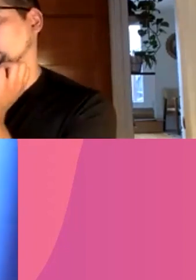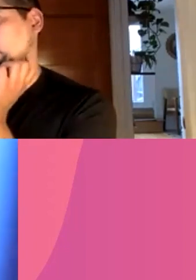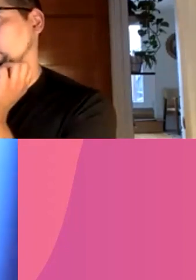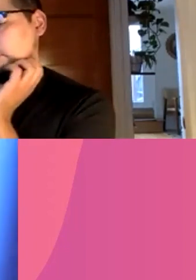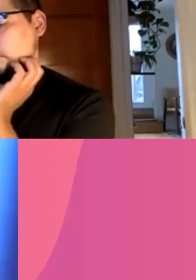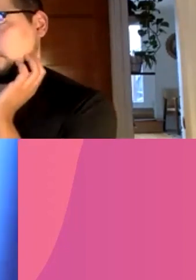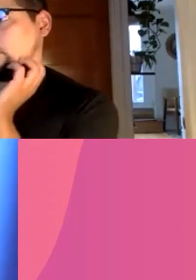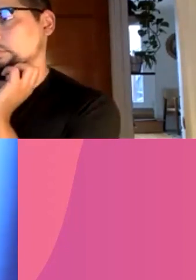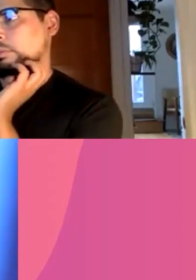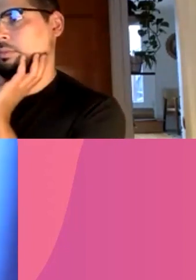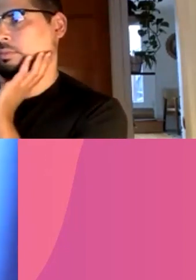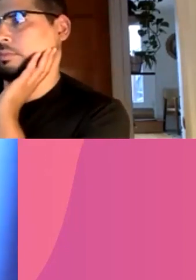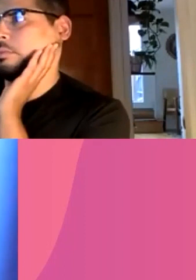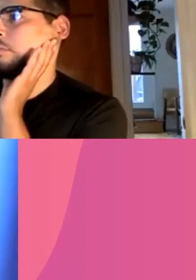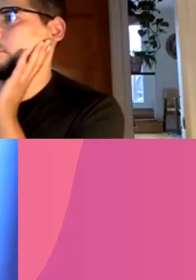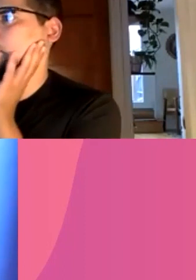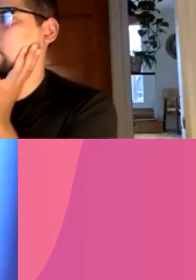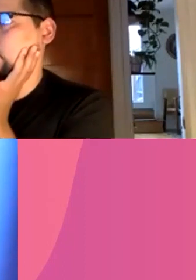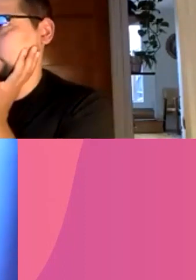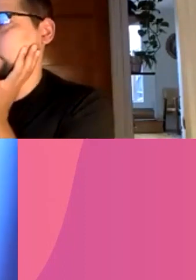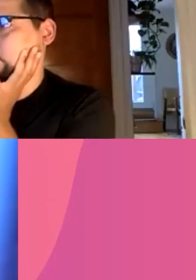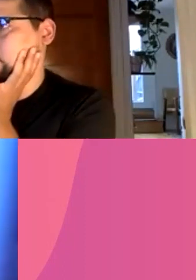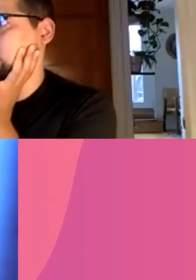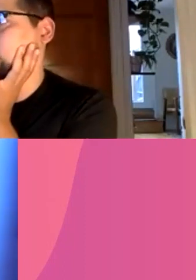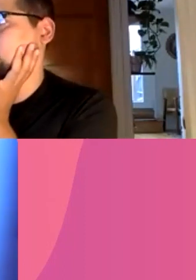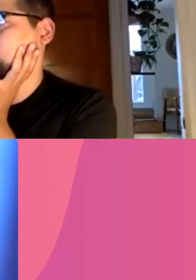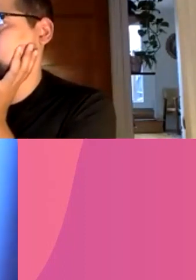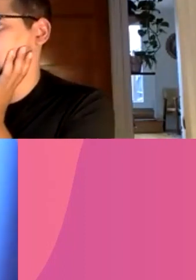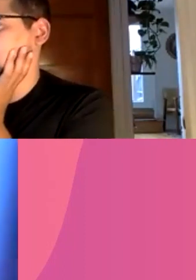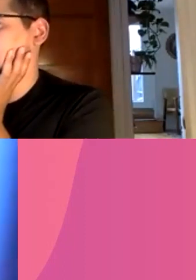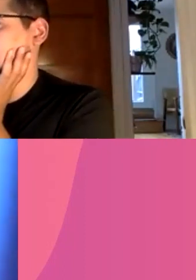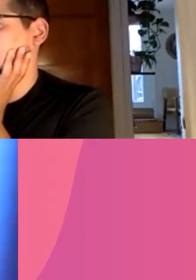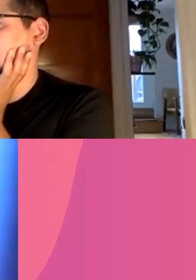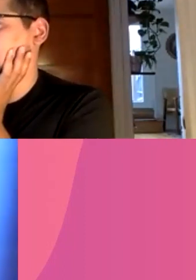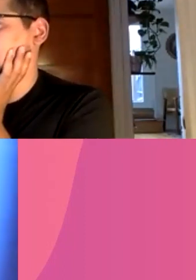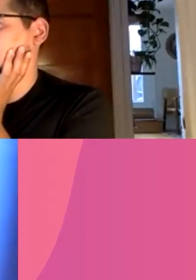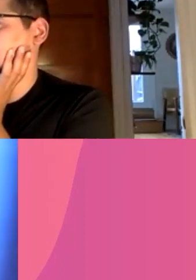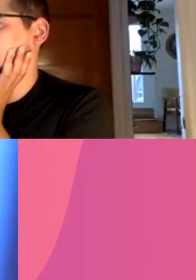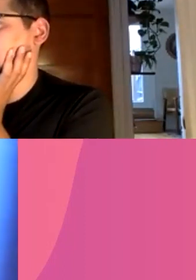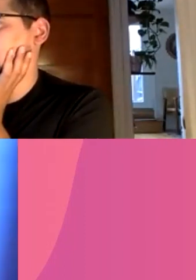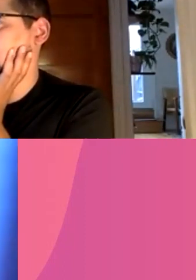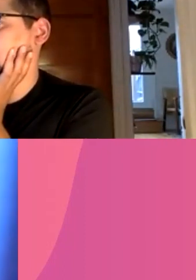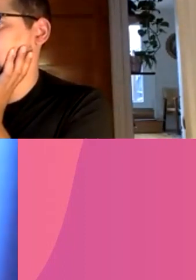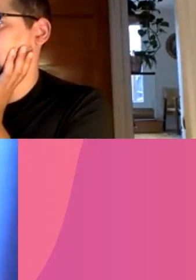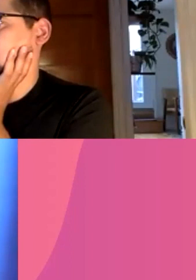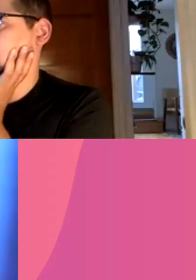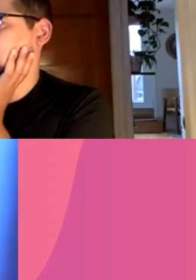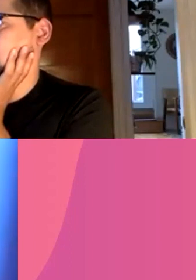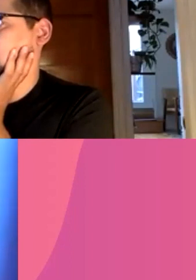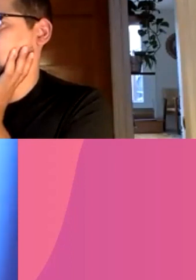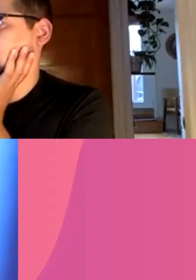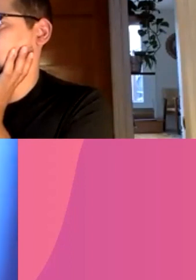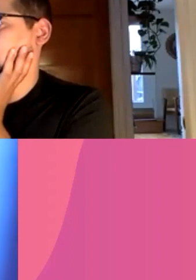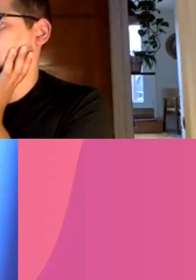qui offrent les soins, ça peut faire beaucoup. Parce que lorsque nous allons chercher nous offrons des soins